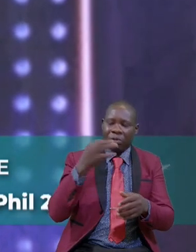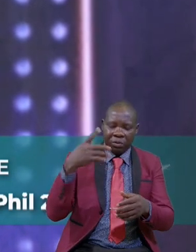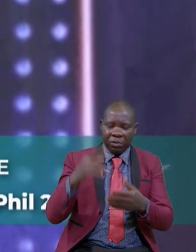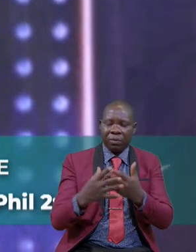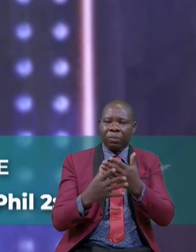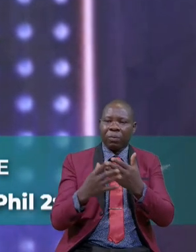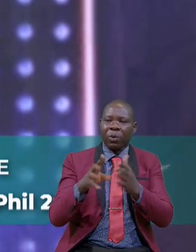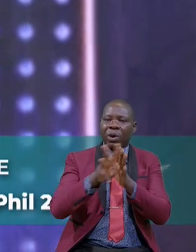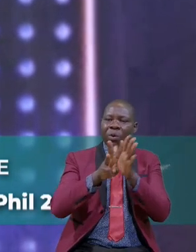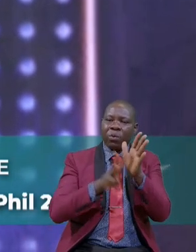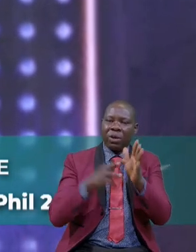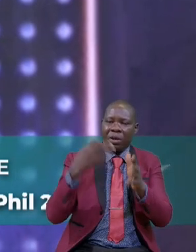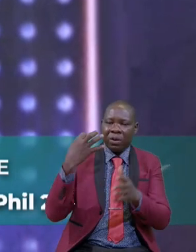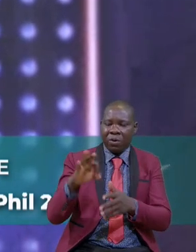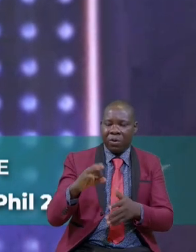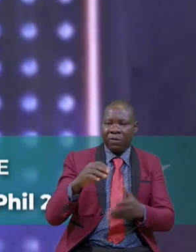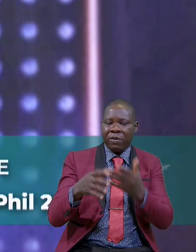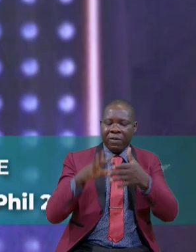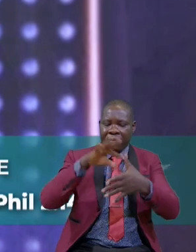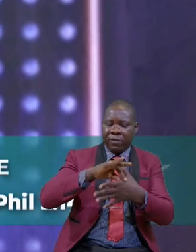de la volonté de l'homme,